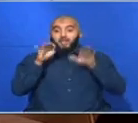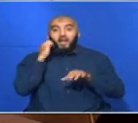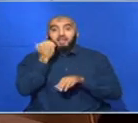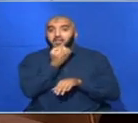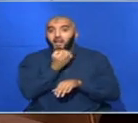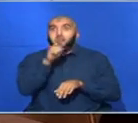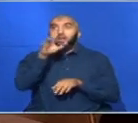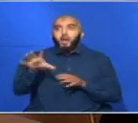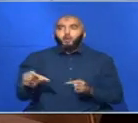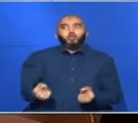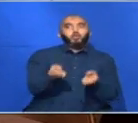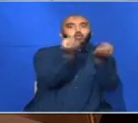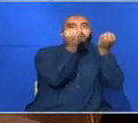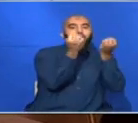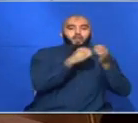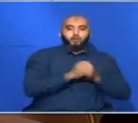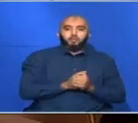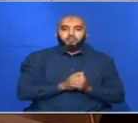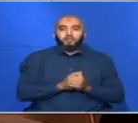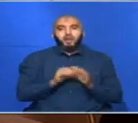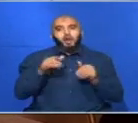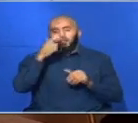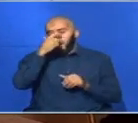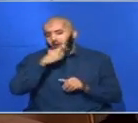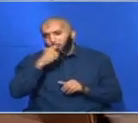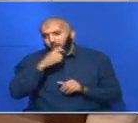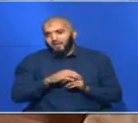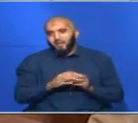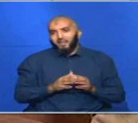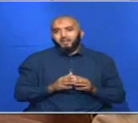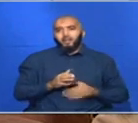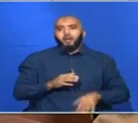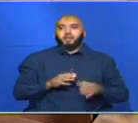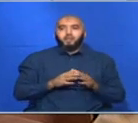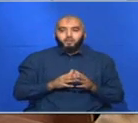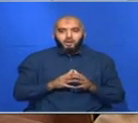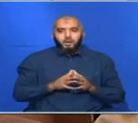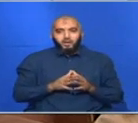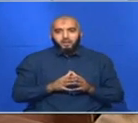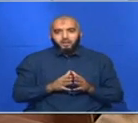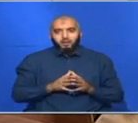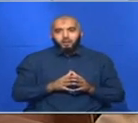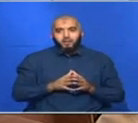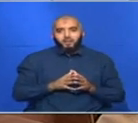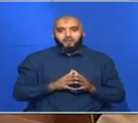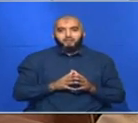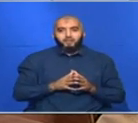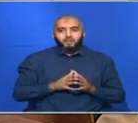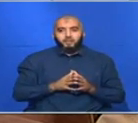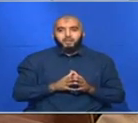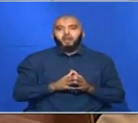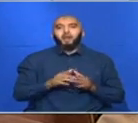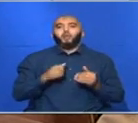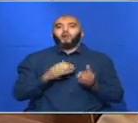من الذين تفيض اعينهم بالدمع ويذكرون الله عز وجل كثيره اساله